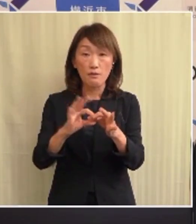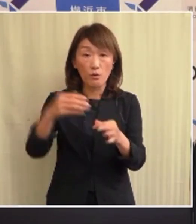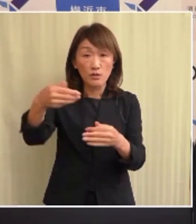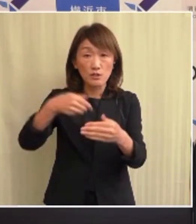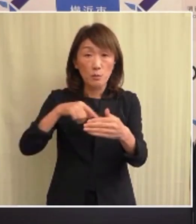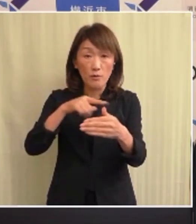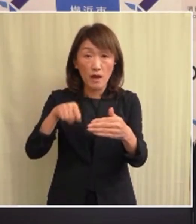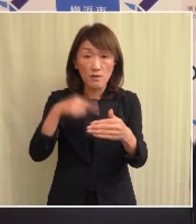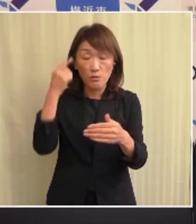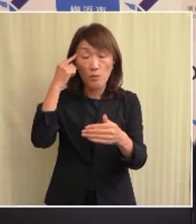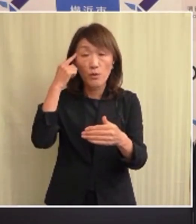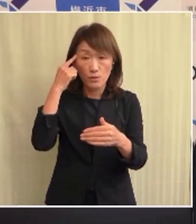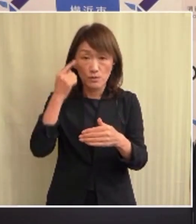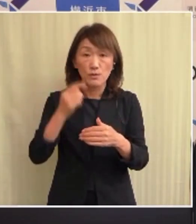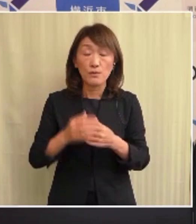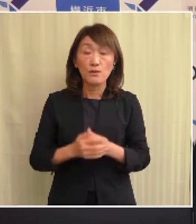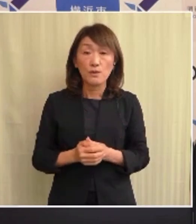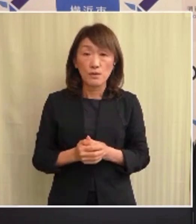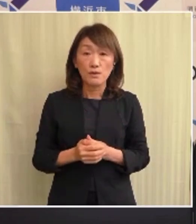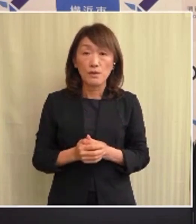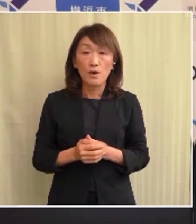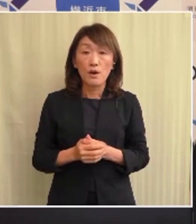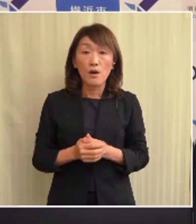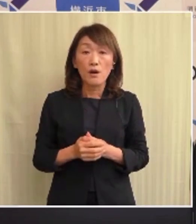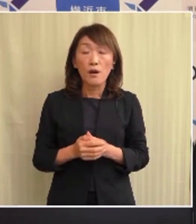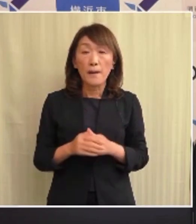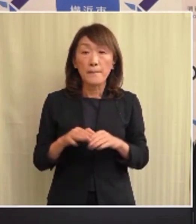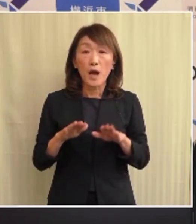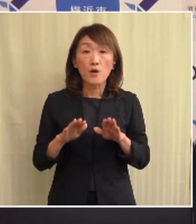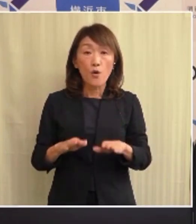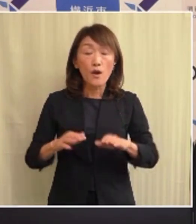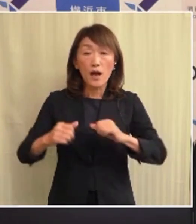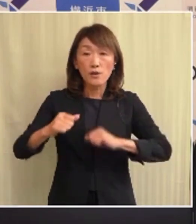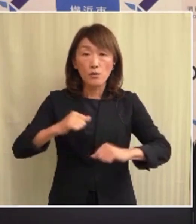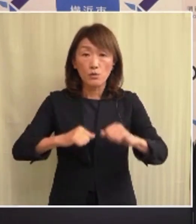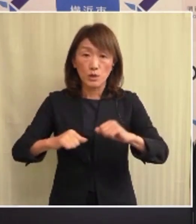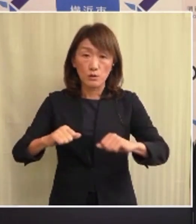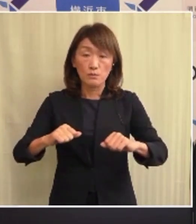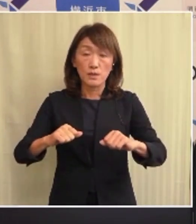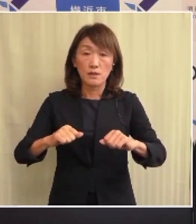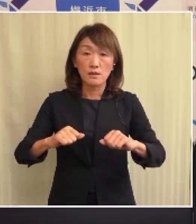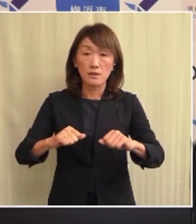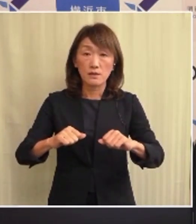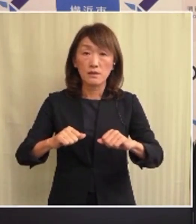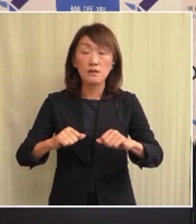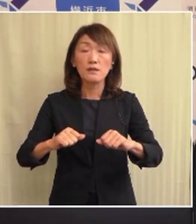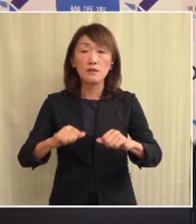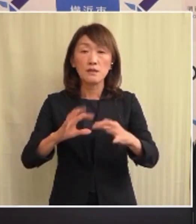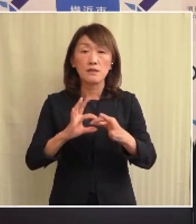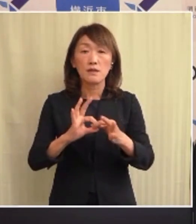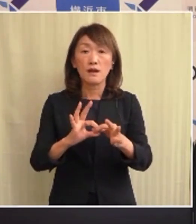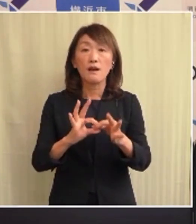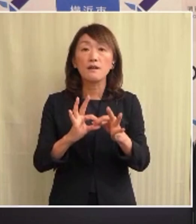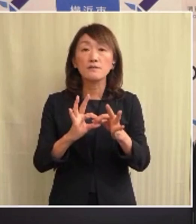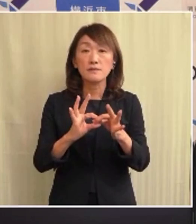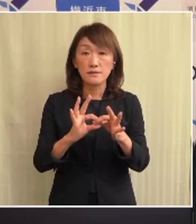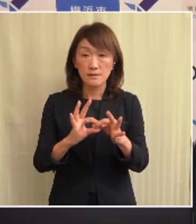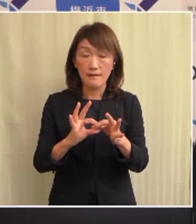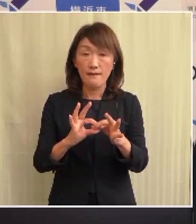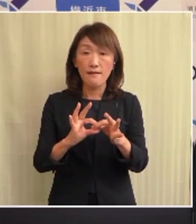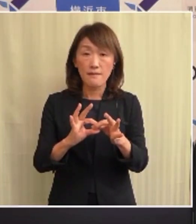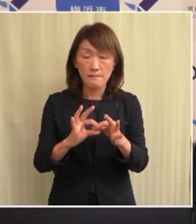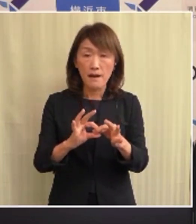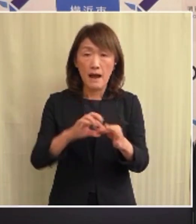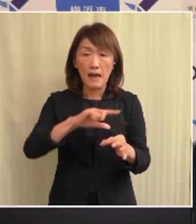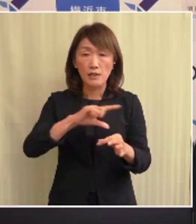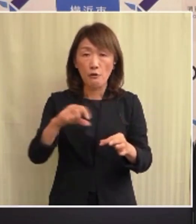うんですが、まずですね、この今回のとの取り組みに関して、検